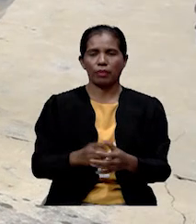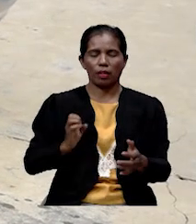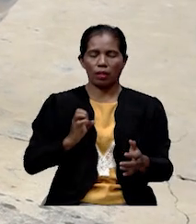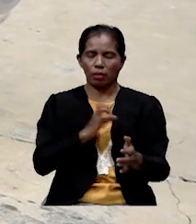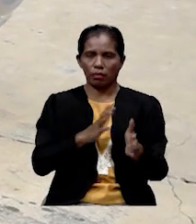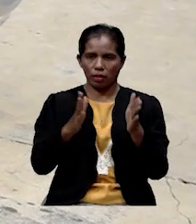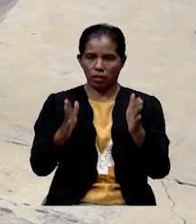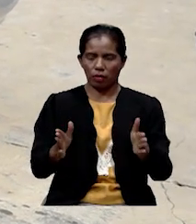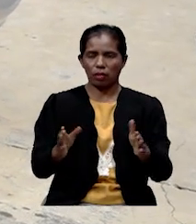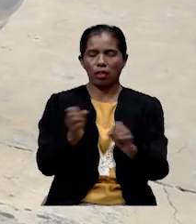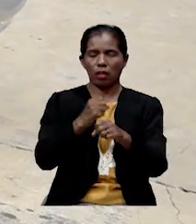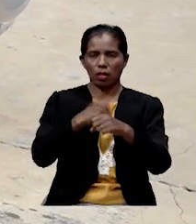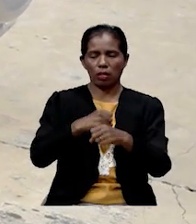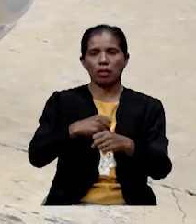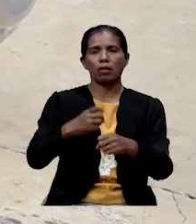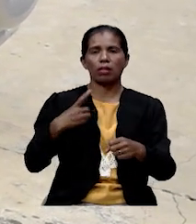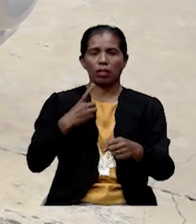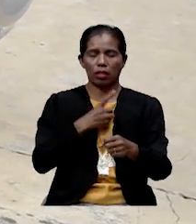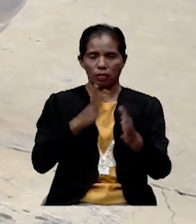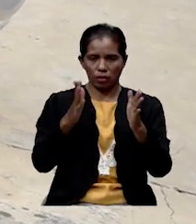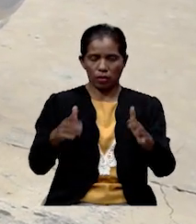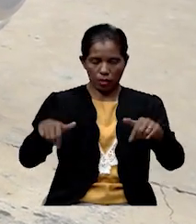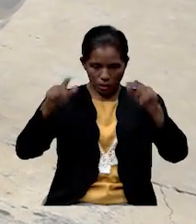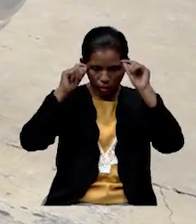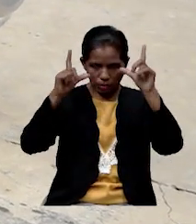Muin halau missão diplomata iha Timor-Leste